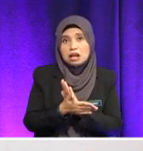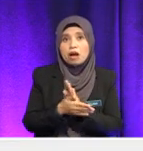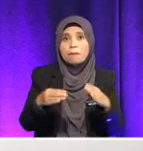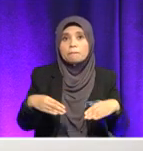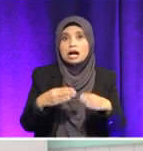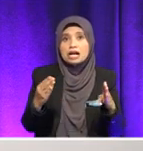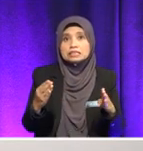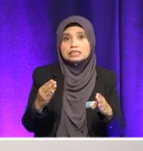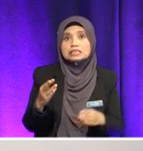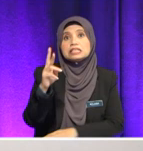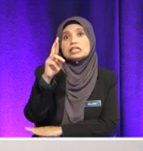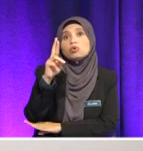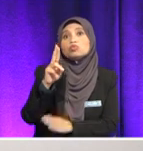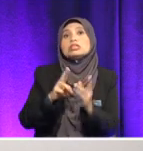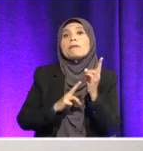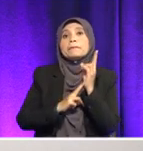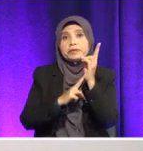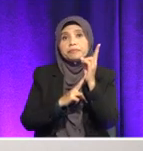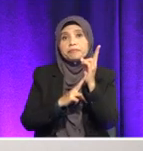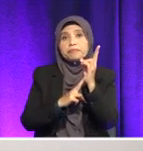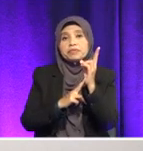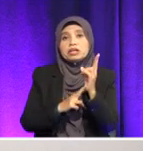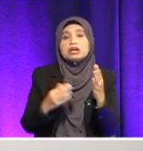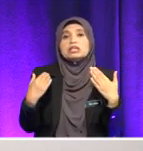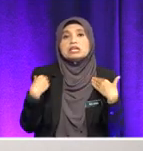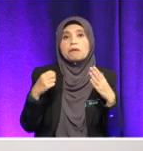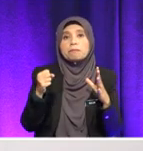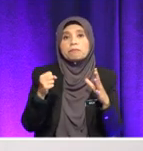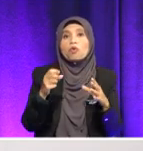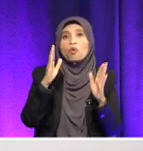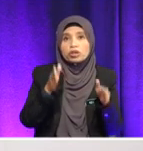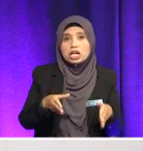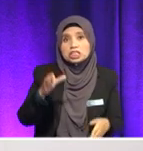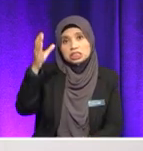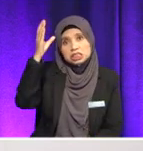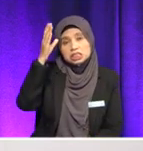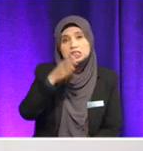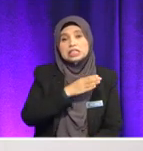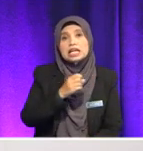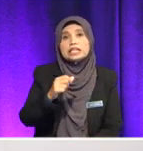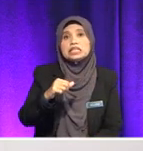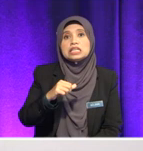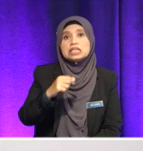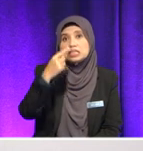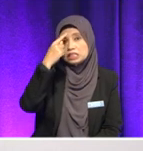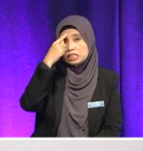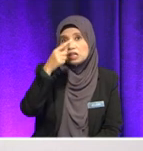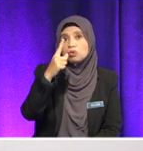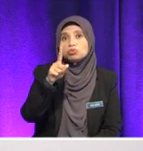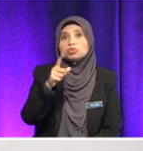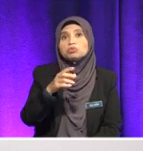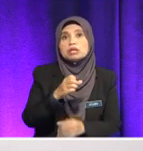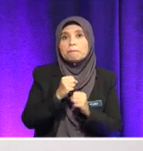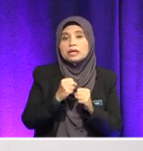terdapat juga sebagian daripada pertumbuhan masyarakat Cina ingin menjadikan bahasa Mandarin sebagai bahasa